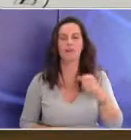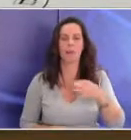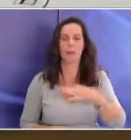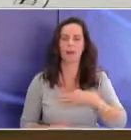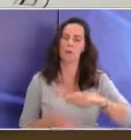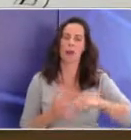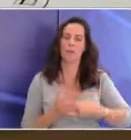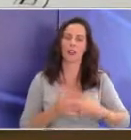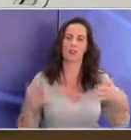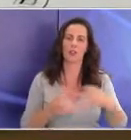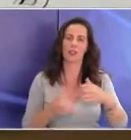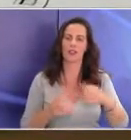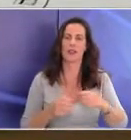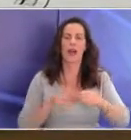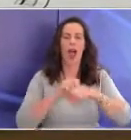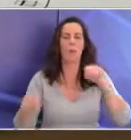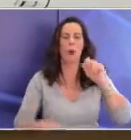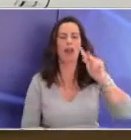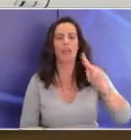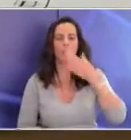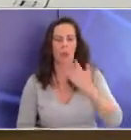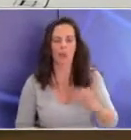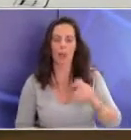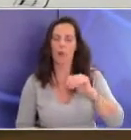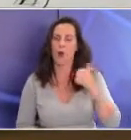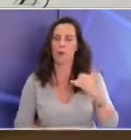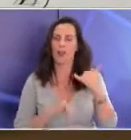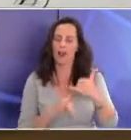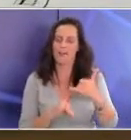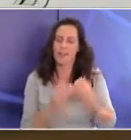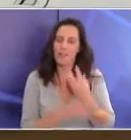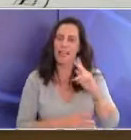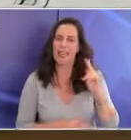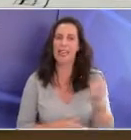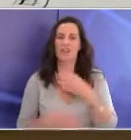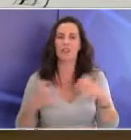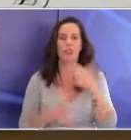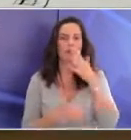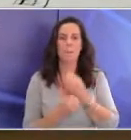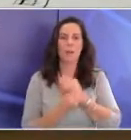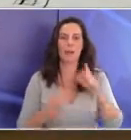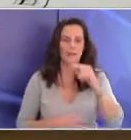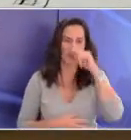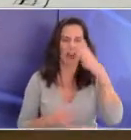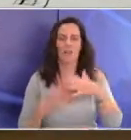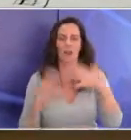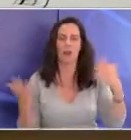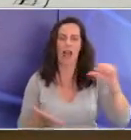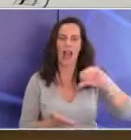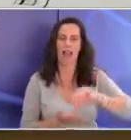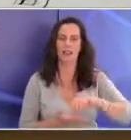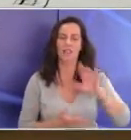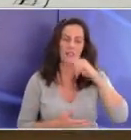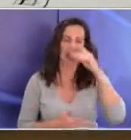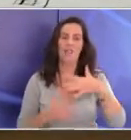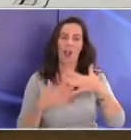בעיניי המטרה של קבוצת הפועל קטמון. קודם כל לייצר קהילה וקבוצה ירושלמית מדהימה וגאווה גדולה לעיר הזאת